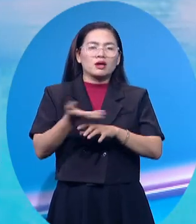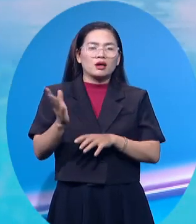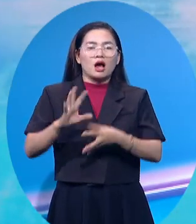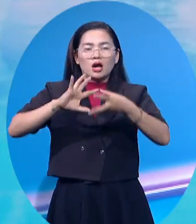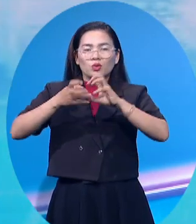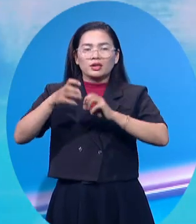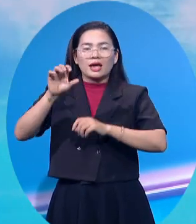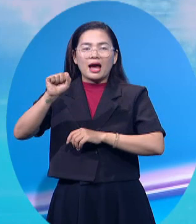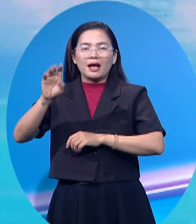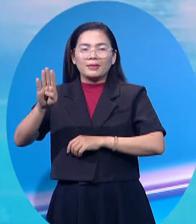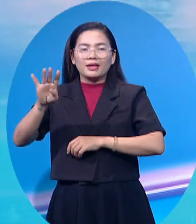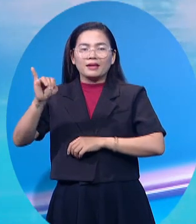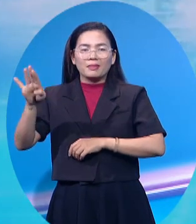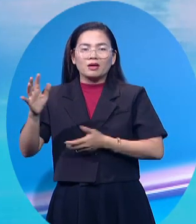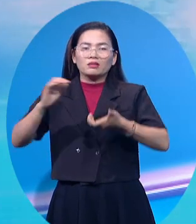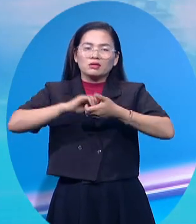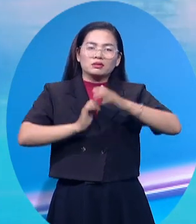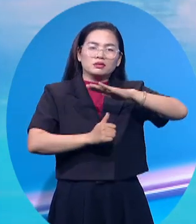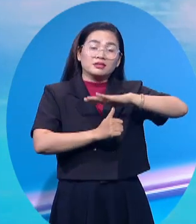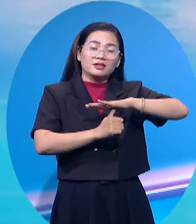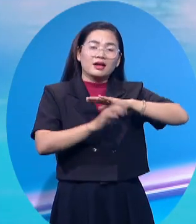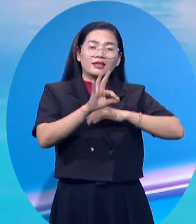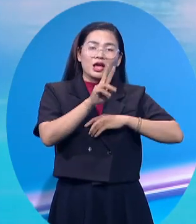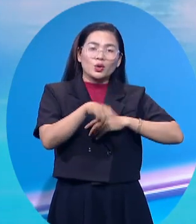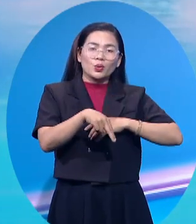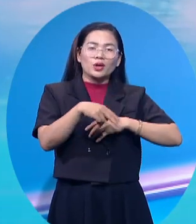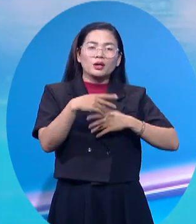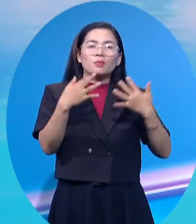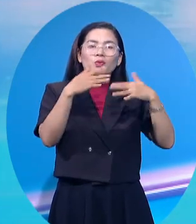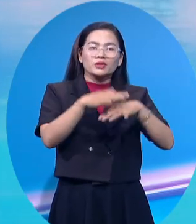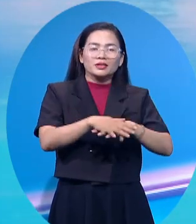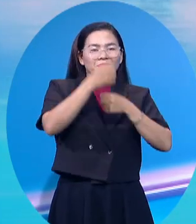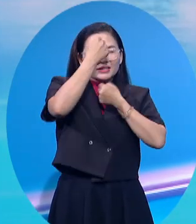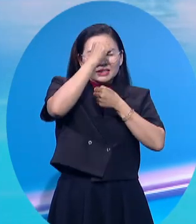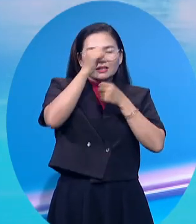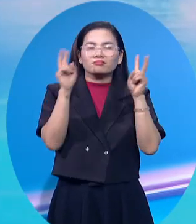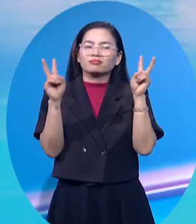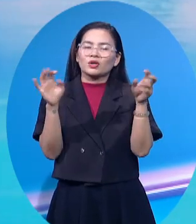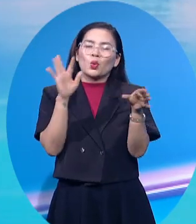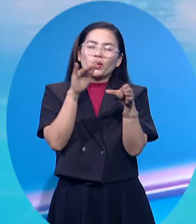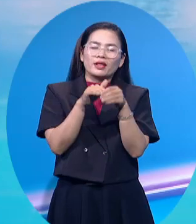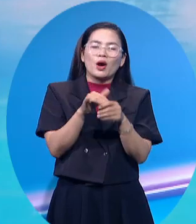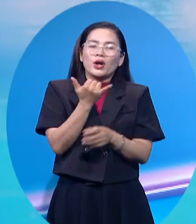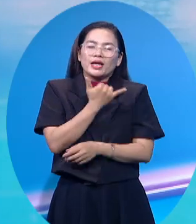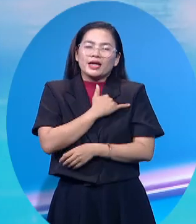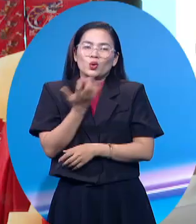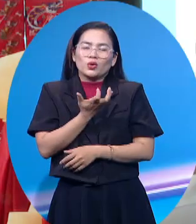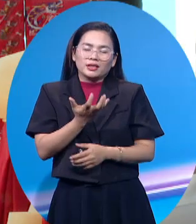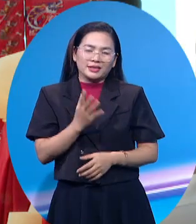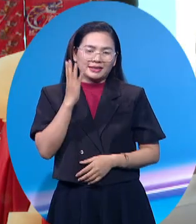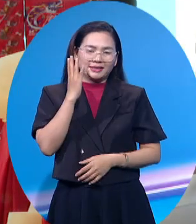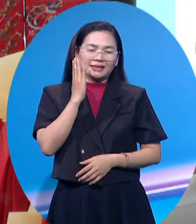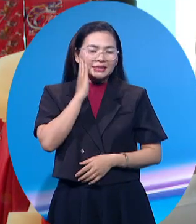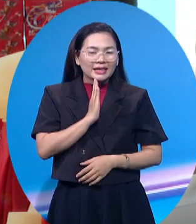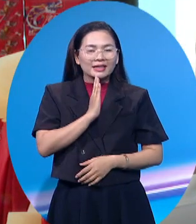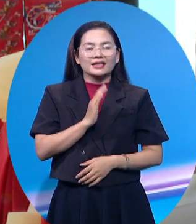AB InBev Việt Nam phối hợp cùng với Sở Tài nguyên và Môi trường tỉnh Bình Dương tổ chức buổi hội thảo Yêu nước sạch, hành động xanh. Với